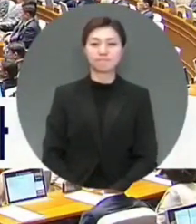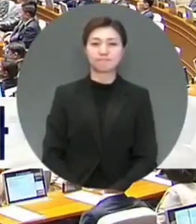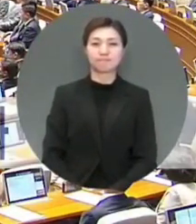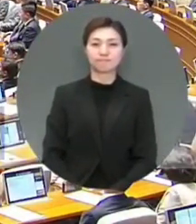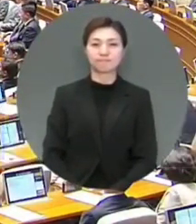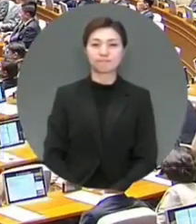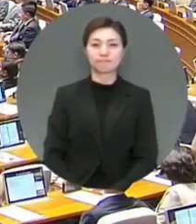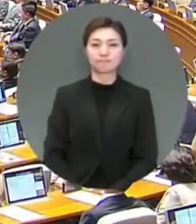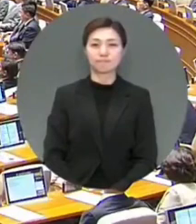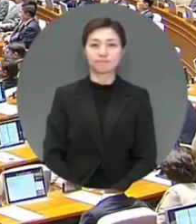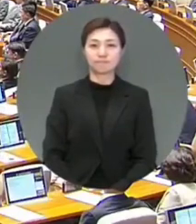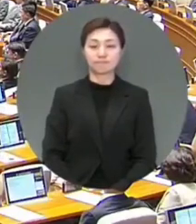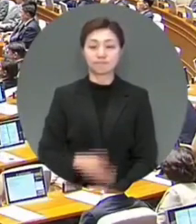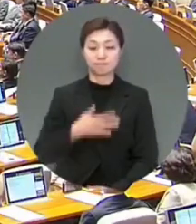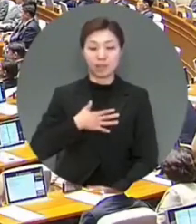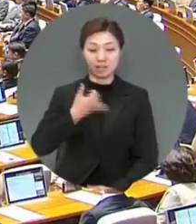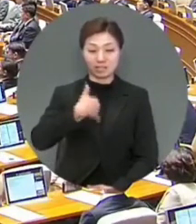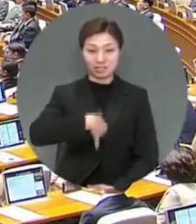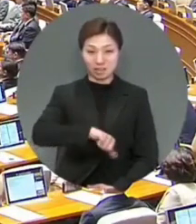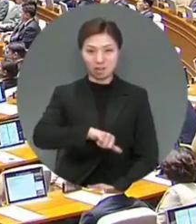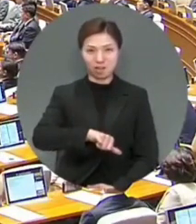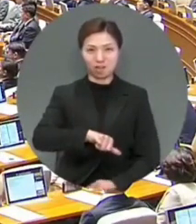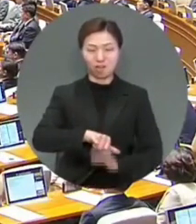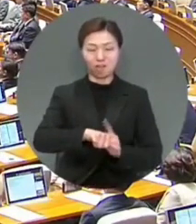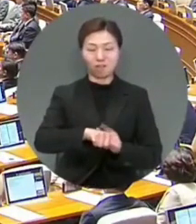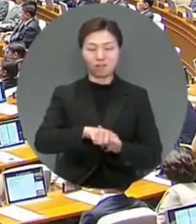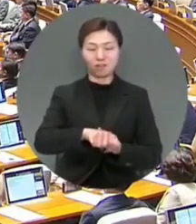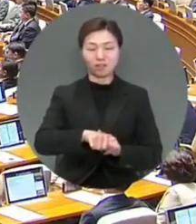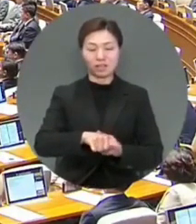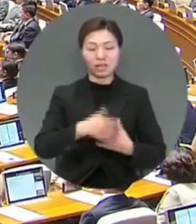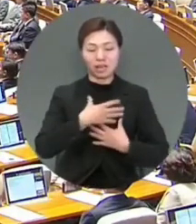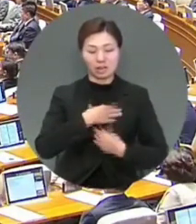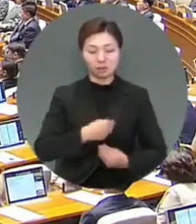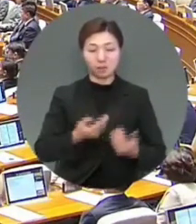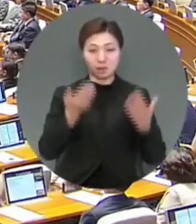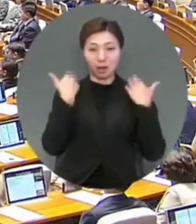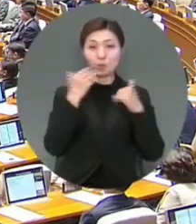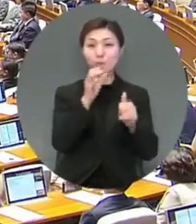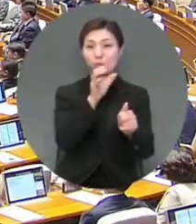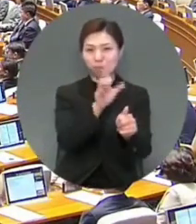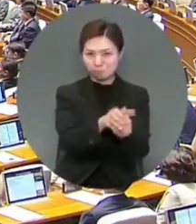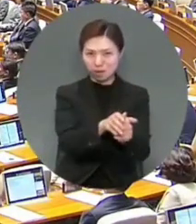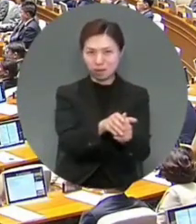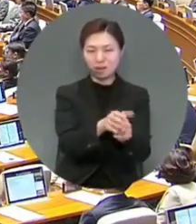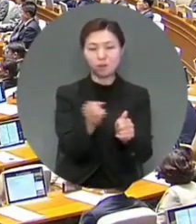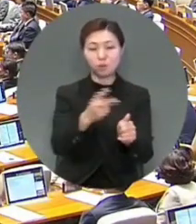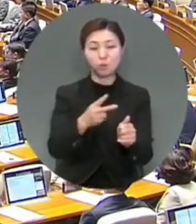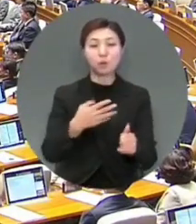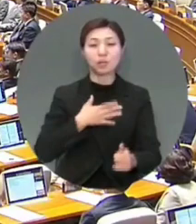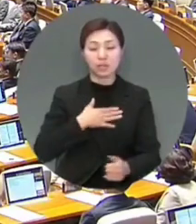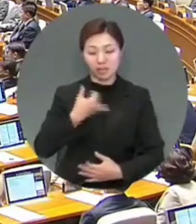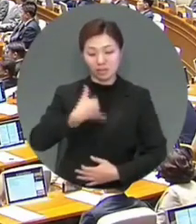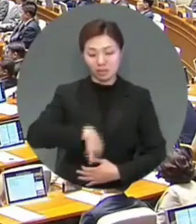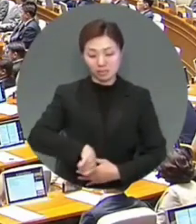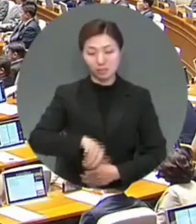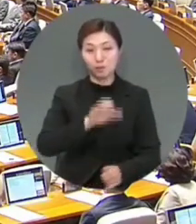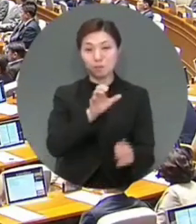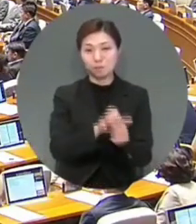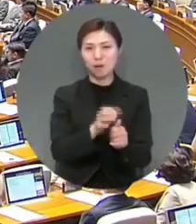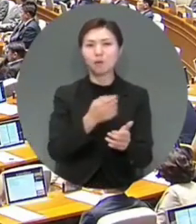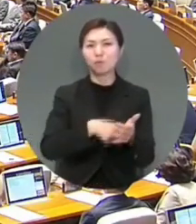아이들을 안심하고 맡길 수 있는 세계 최고 수준의 돌봄 서비스 제공을 위해 유보